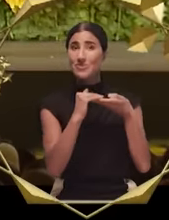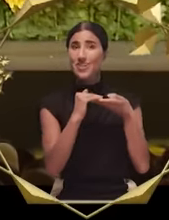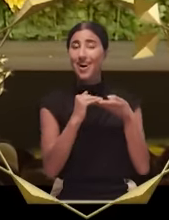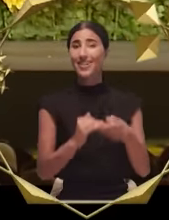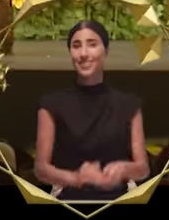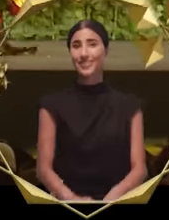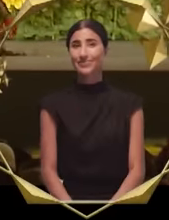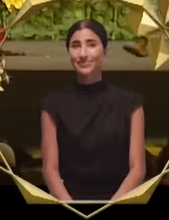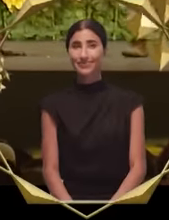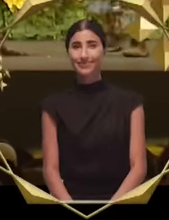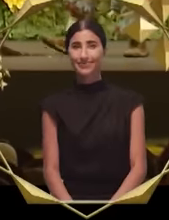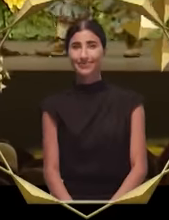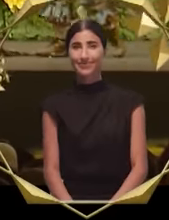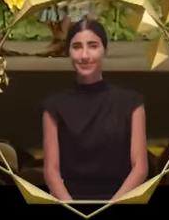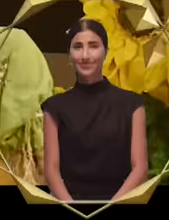ذات مرة